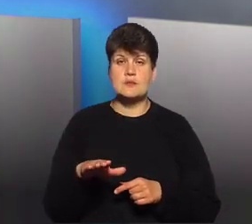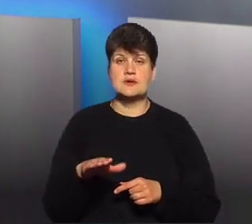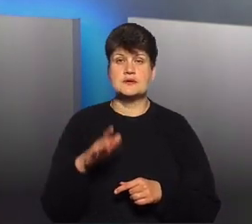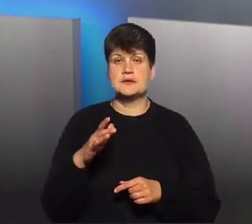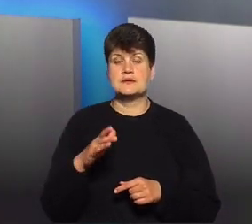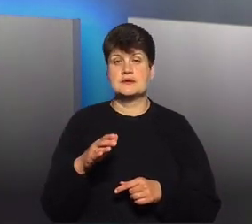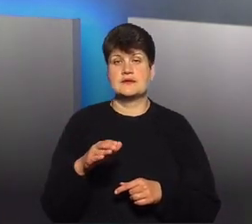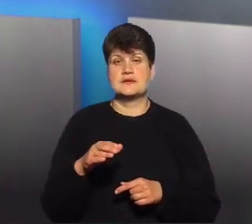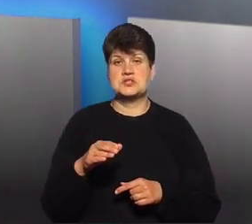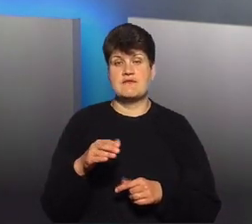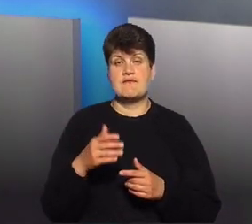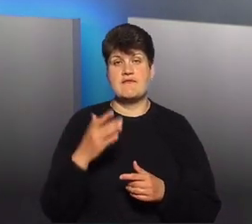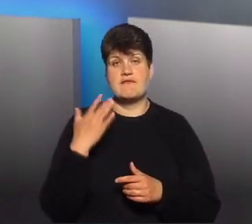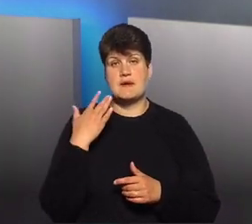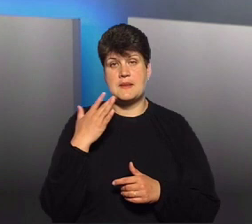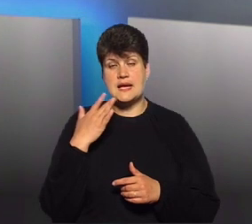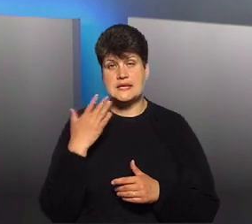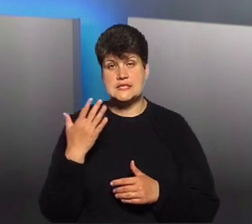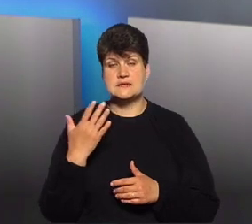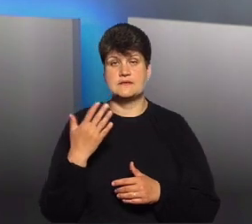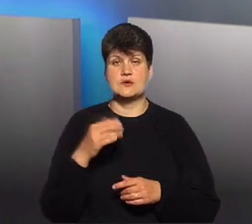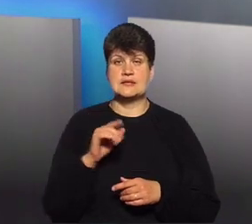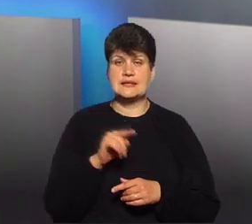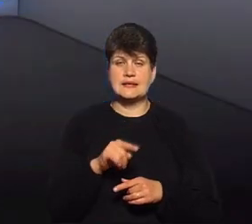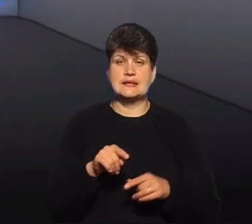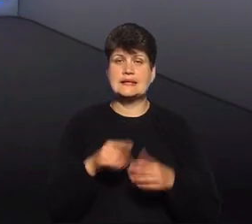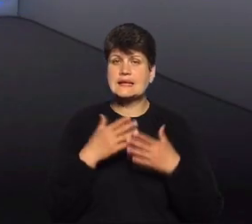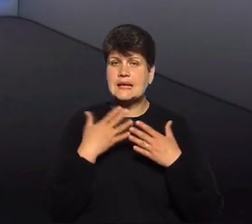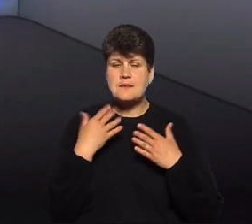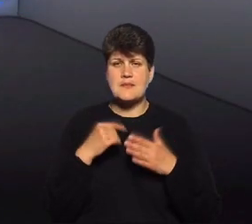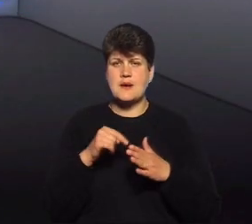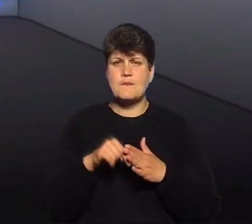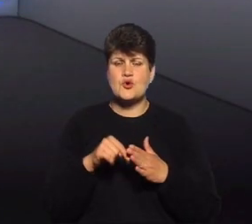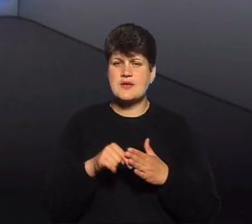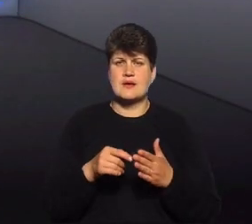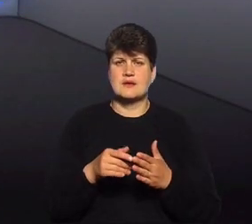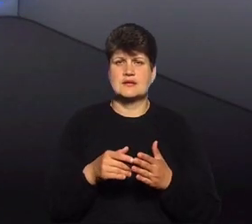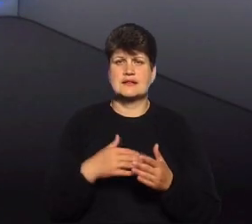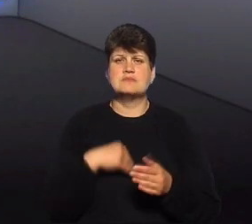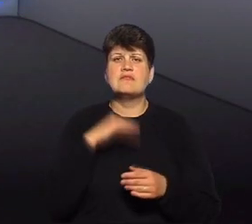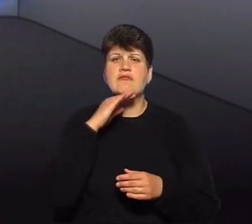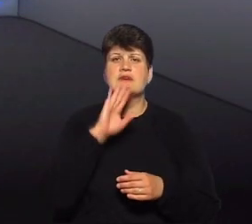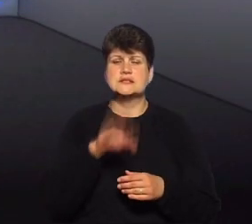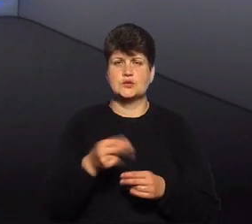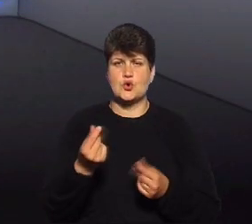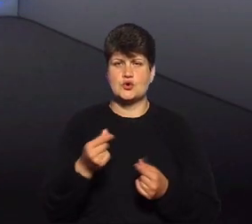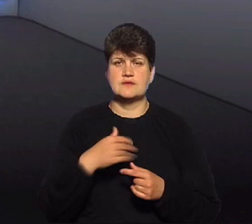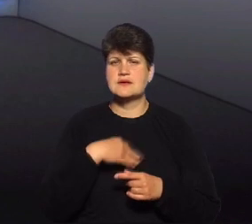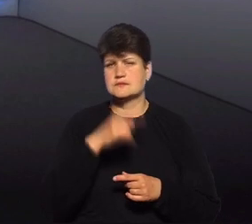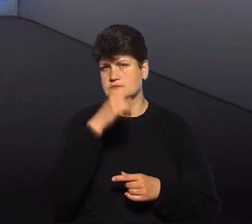Америці, в них також нема такого поняття, що от нам достатньо грошей, от ми там по шию в грошах, там, так,